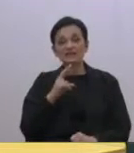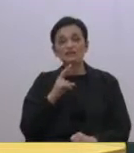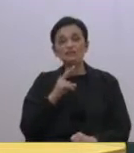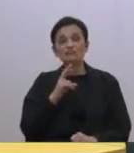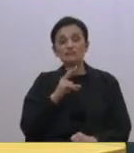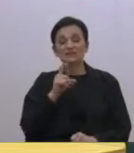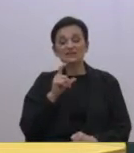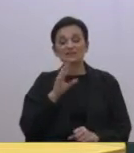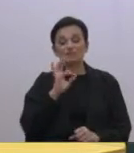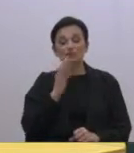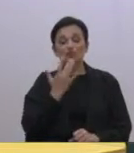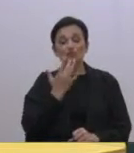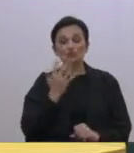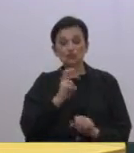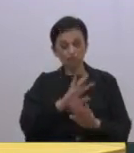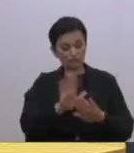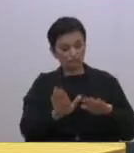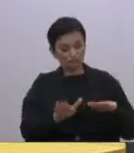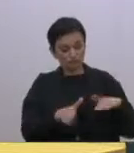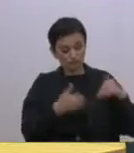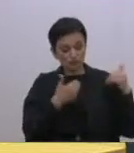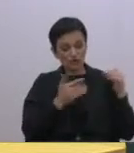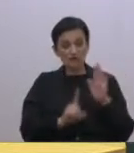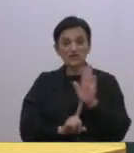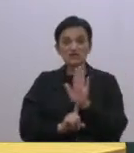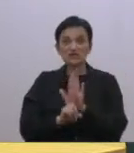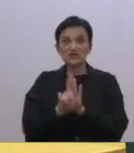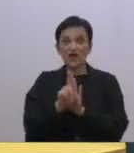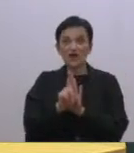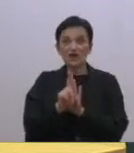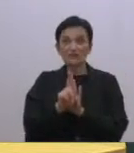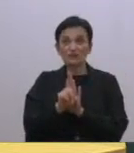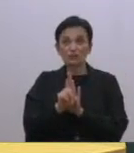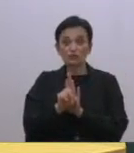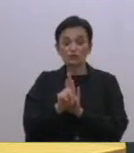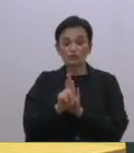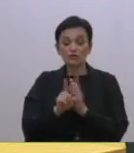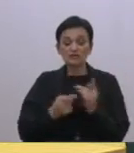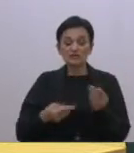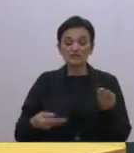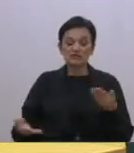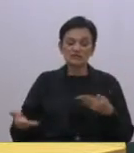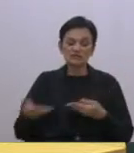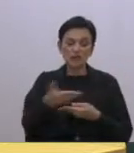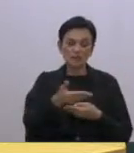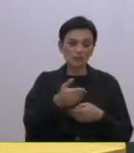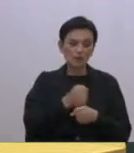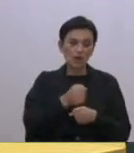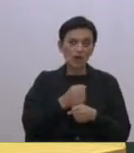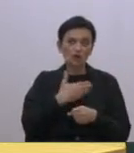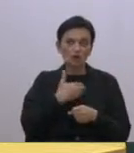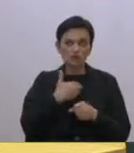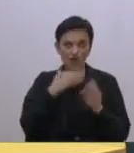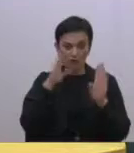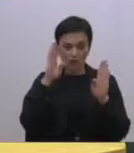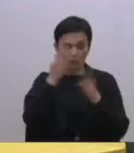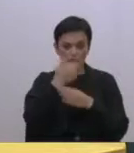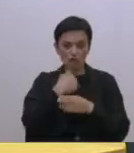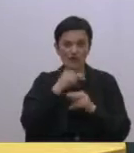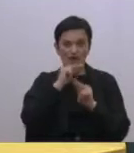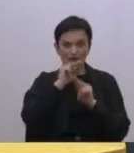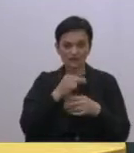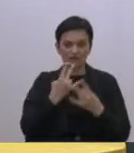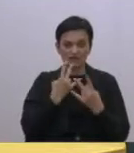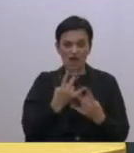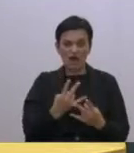თუ არა იმ თავარი საკითხების, ანუ საპირისპიროდ გაკეთებით, რაც ჩვენმა მტერმა ჩვენ დაგვიშავა. და